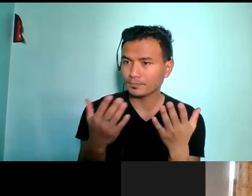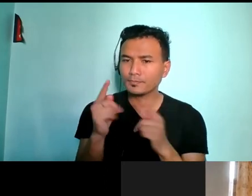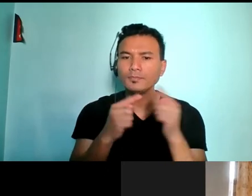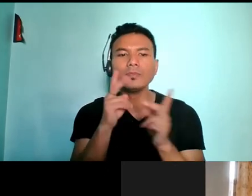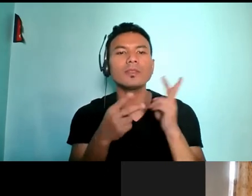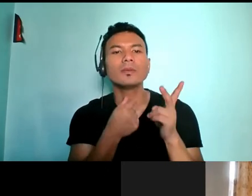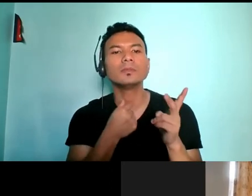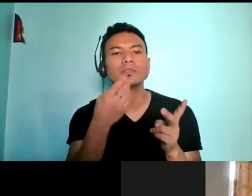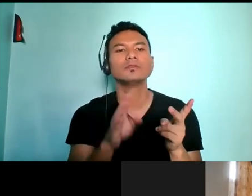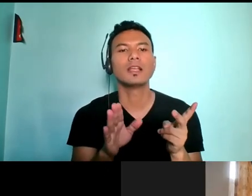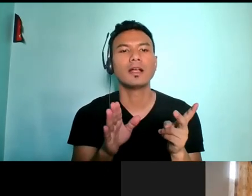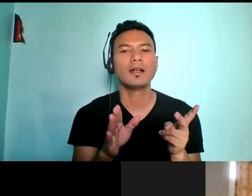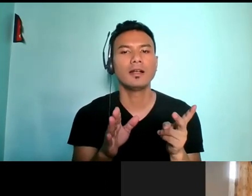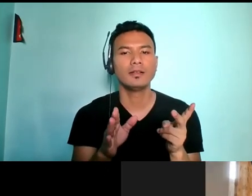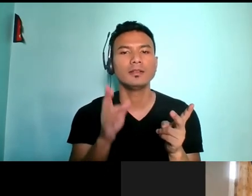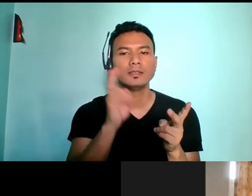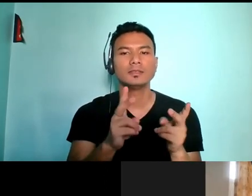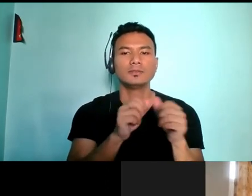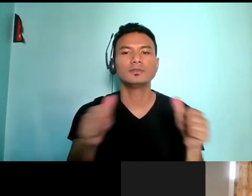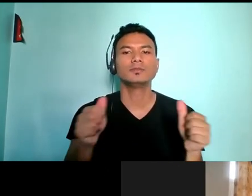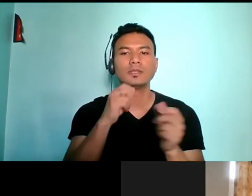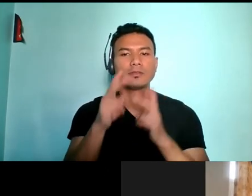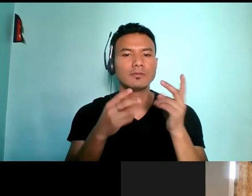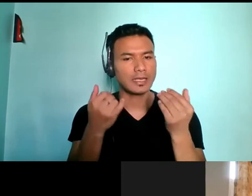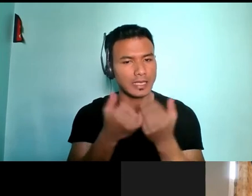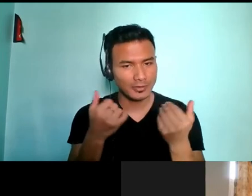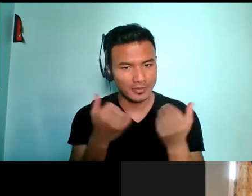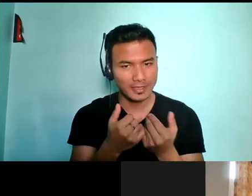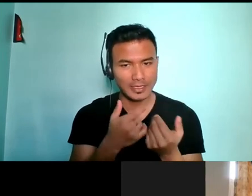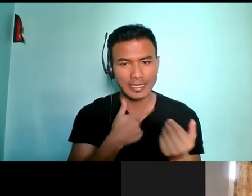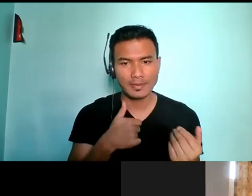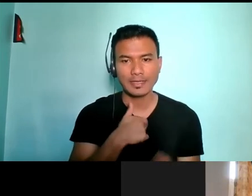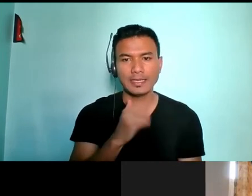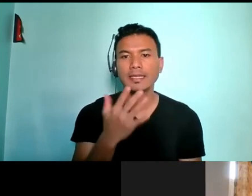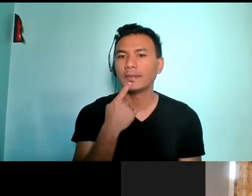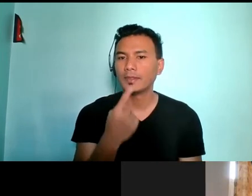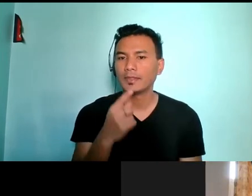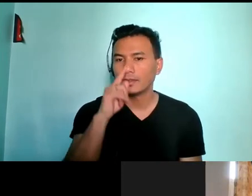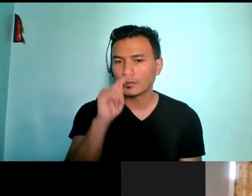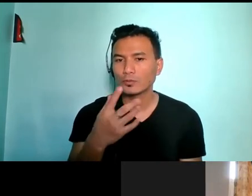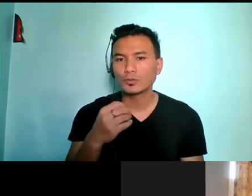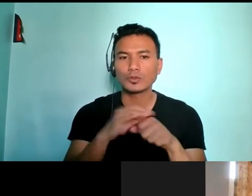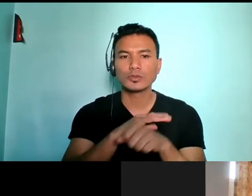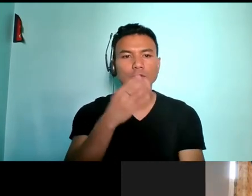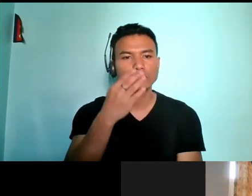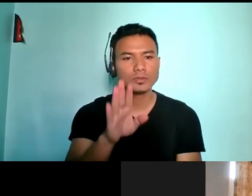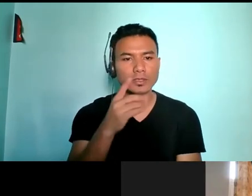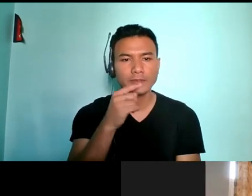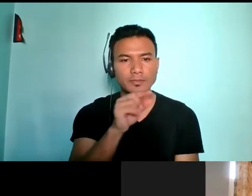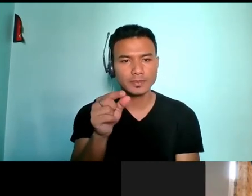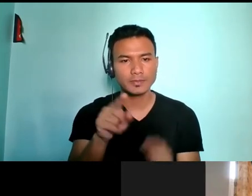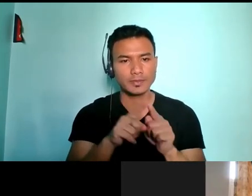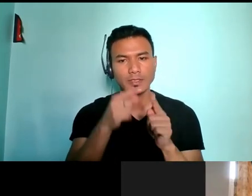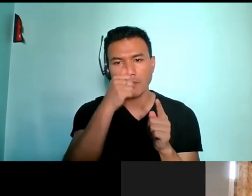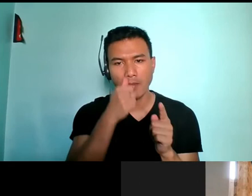मलाई विश्वास गर्छ त, होइन, यसरी डिल गर्दाखेरि यसरी हामीले के भन्दाखेरि कसलाई कस्तो खालको असर पर्छ भन्ने कुराहरू